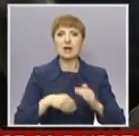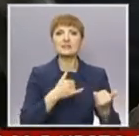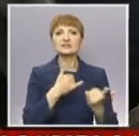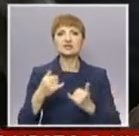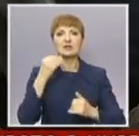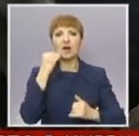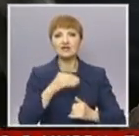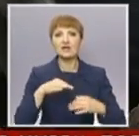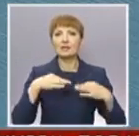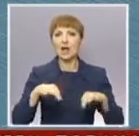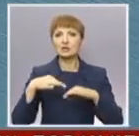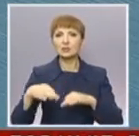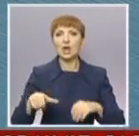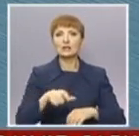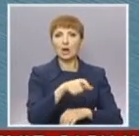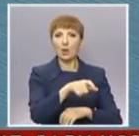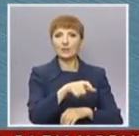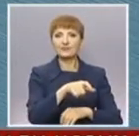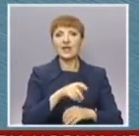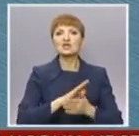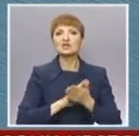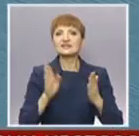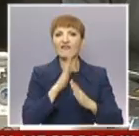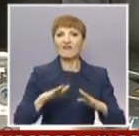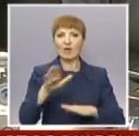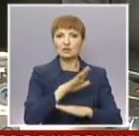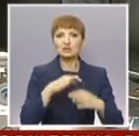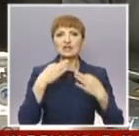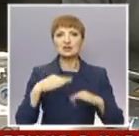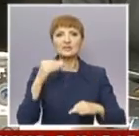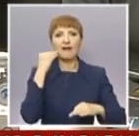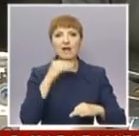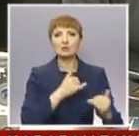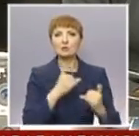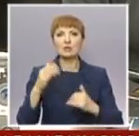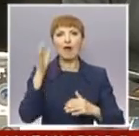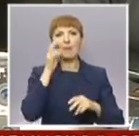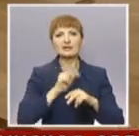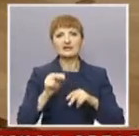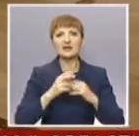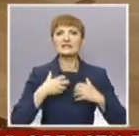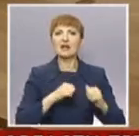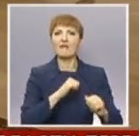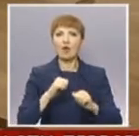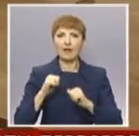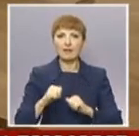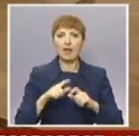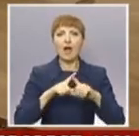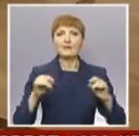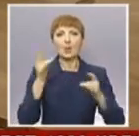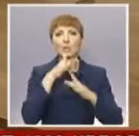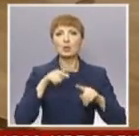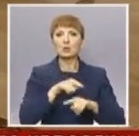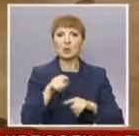обеспечение качественного транспорта и дорог, чистой окружающей среды, доступность к качественным услугам образования, здравоохранения, объектам культуры